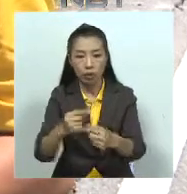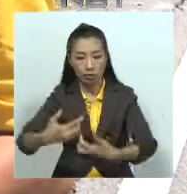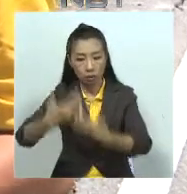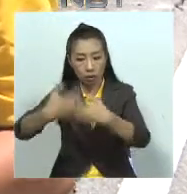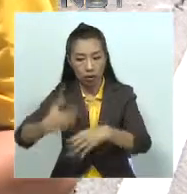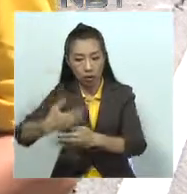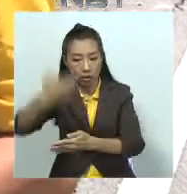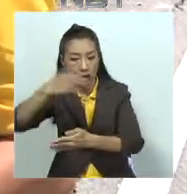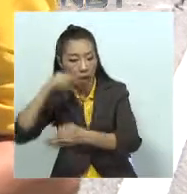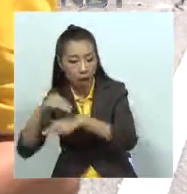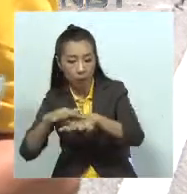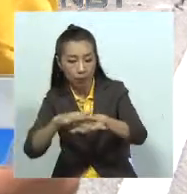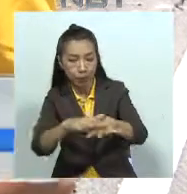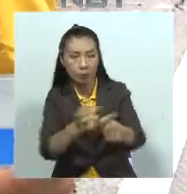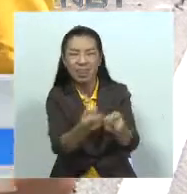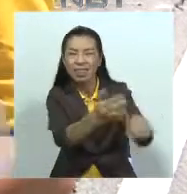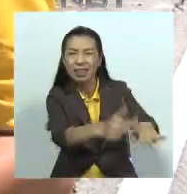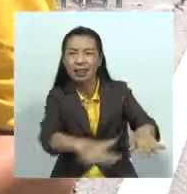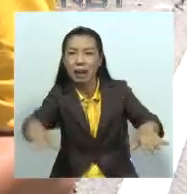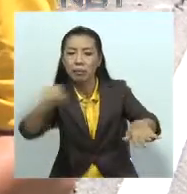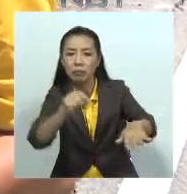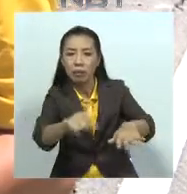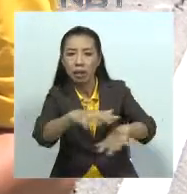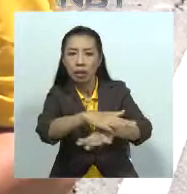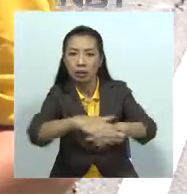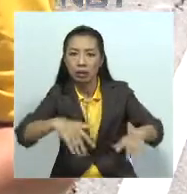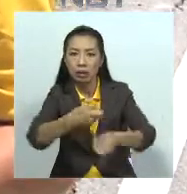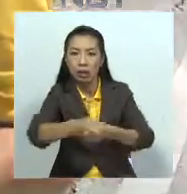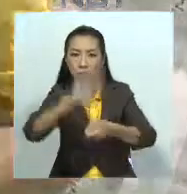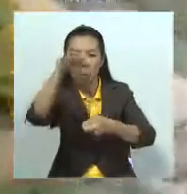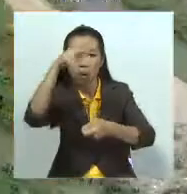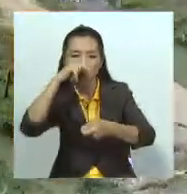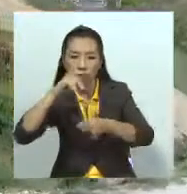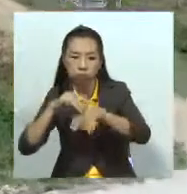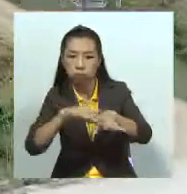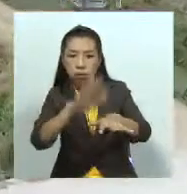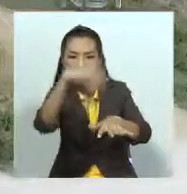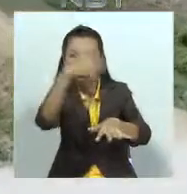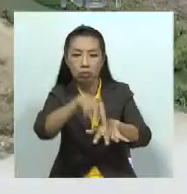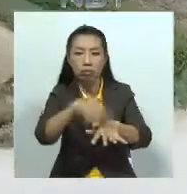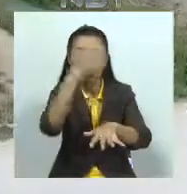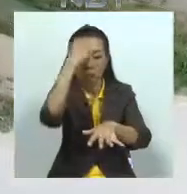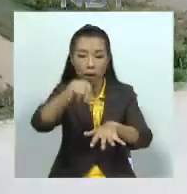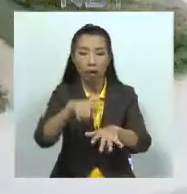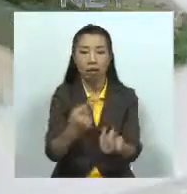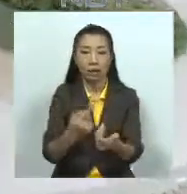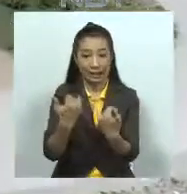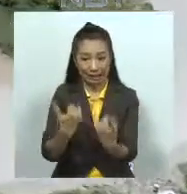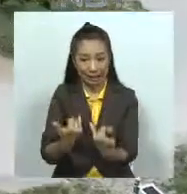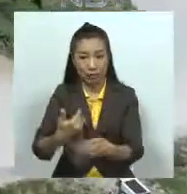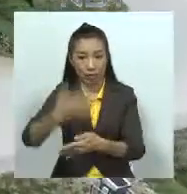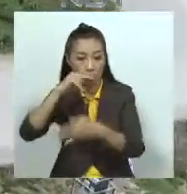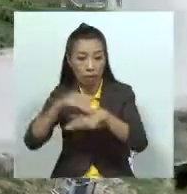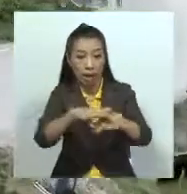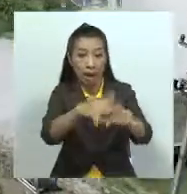ให้กับพื้นที่ลุ่มต่ำเป็นหลักนะเพื่อที่จะให้ลุ่มต่ำเป็นหลักเนี่ยเนื่องจากว่าพื้นที่เหล่านี้จะสามารถที่จะปลูกข้าวได้และสามารถจะเก็บเกี่